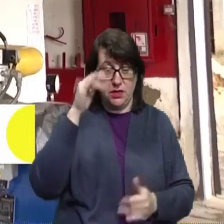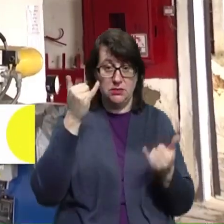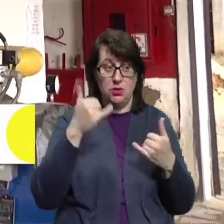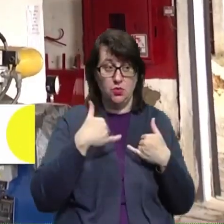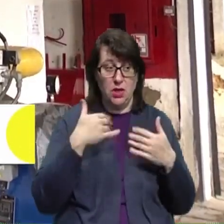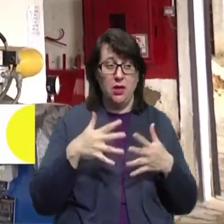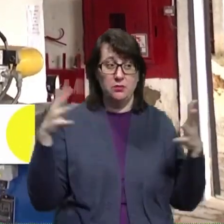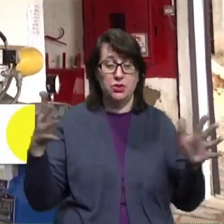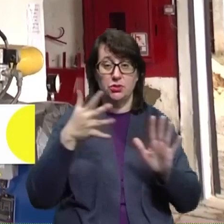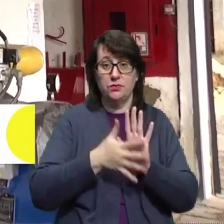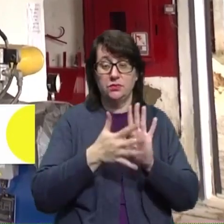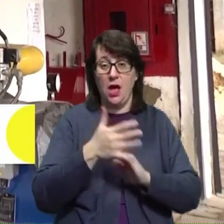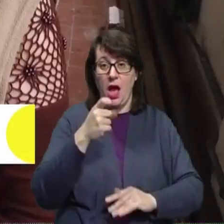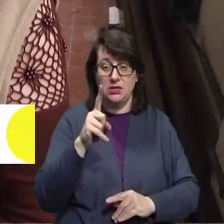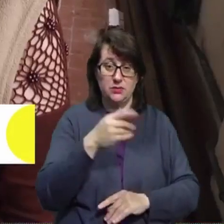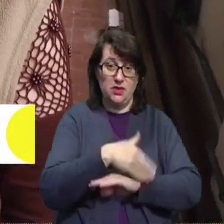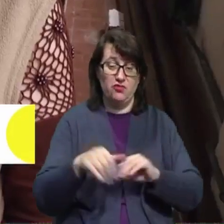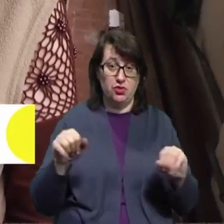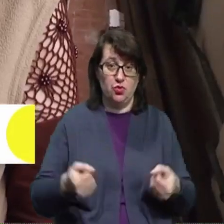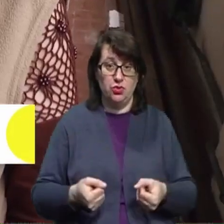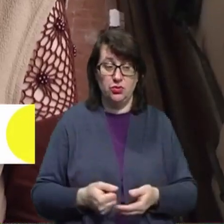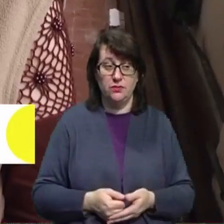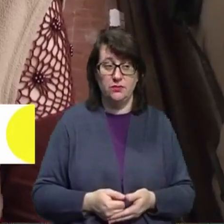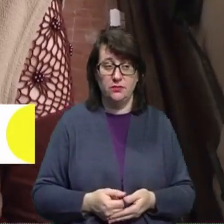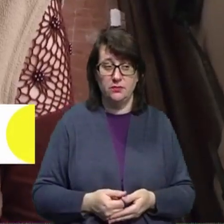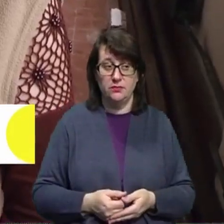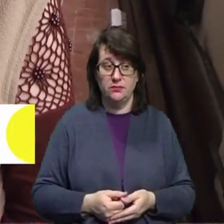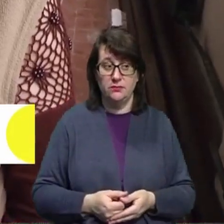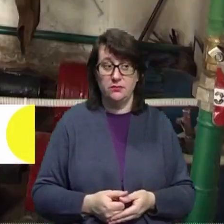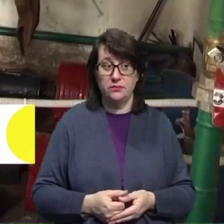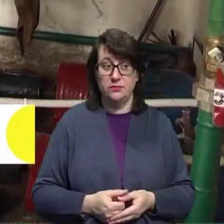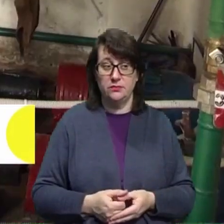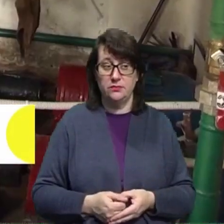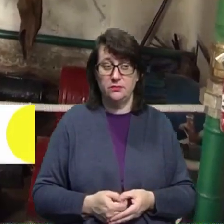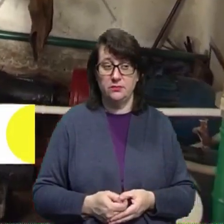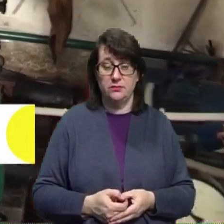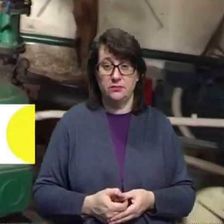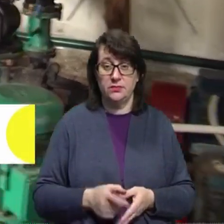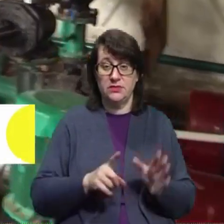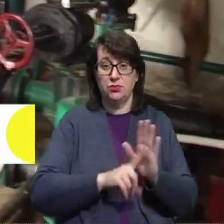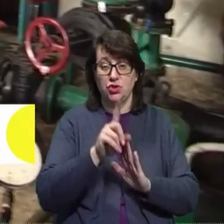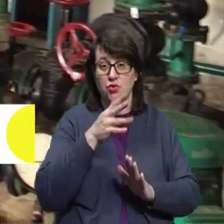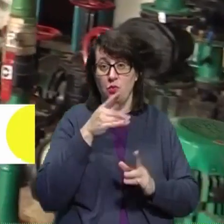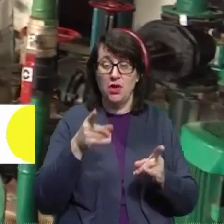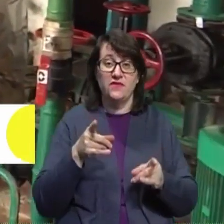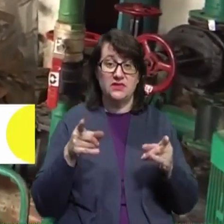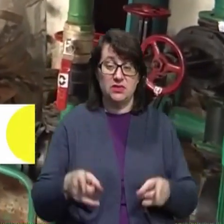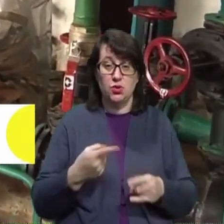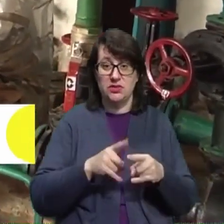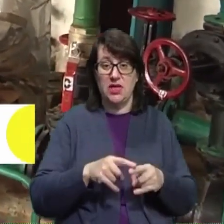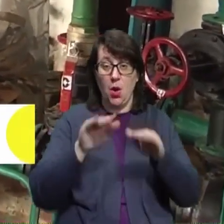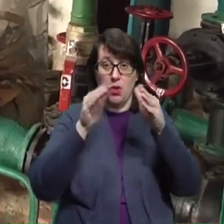іде газу, бо на вулиці холодно. Сход газу, тому що на вулиці холодно. З початком опалювального сезону ця котельня